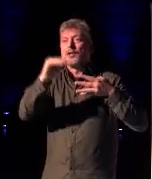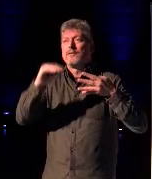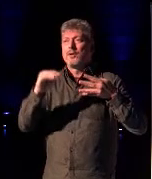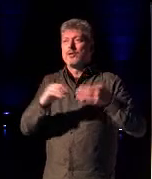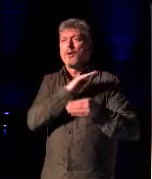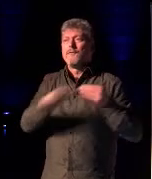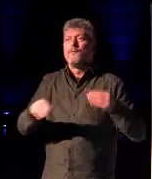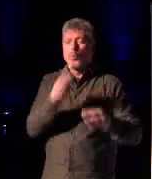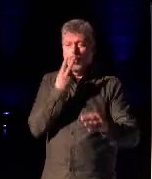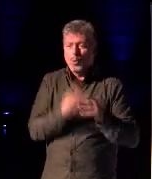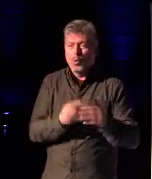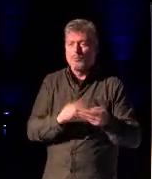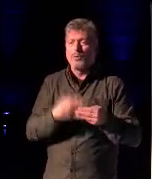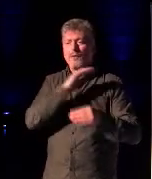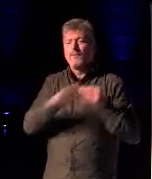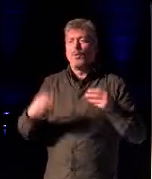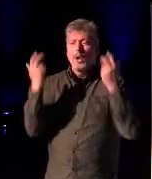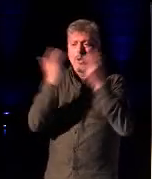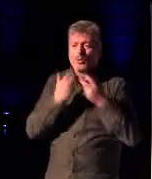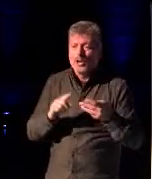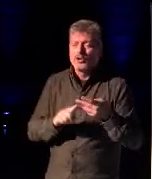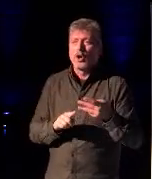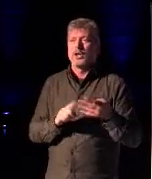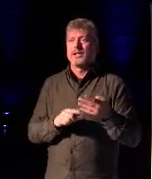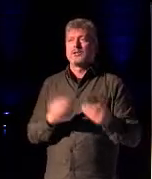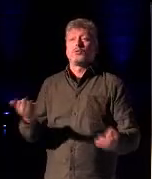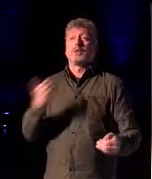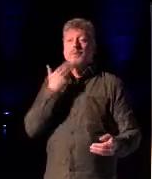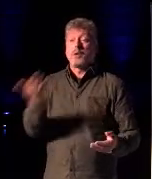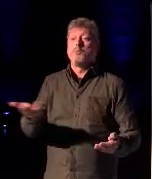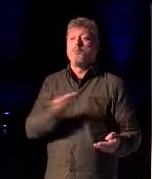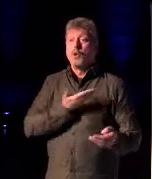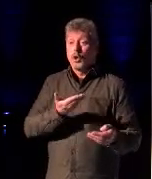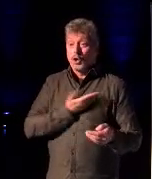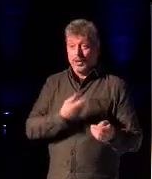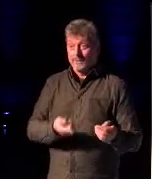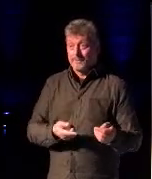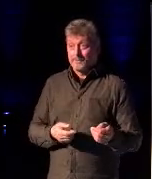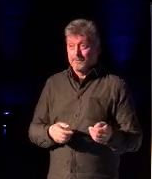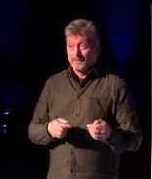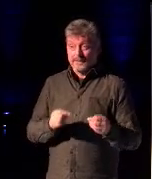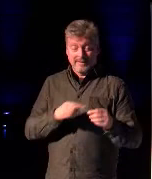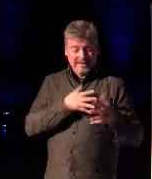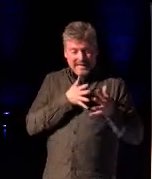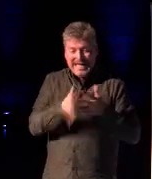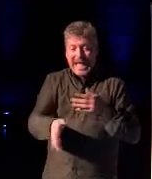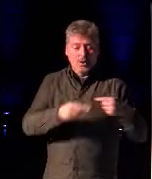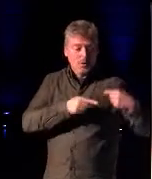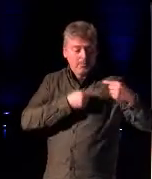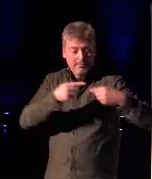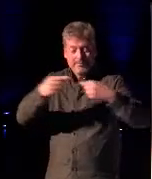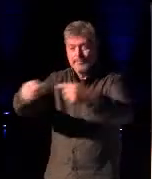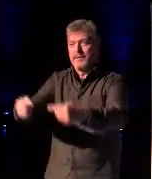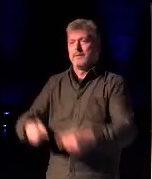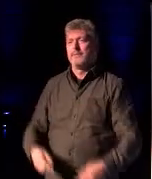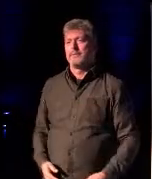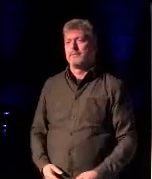full dokumentasjon, full undersøkelse, og det blir mange av dem, for noen løper hele forløpet.